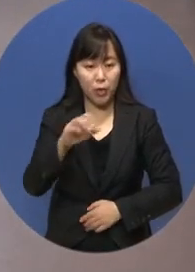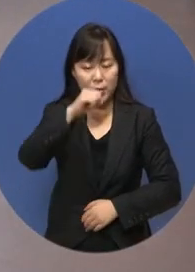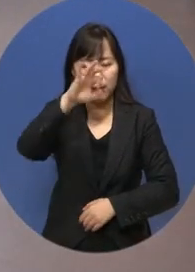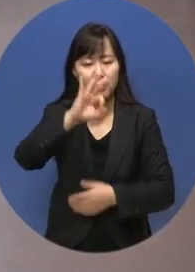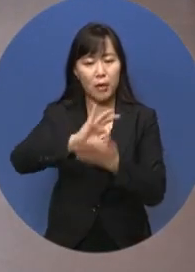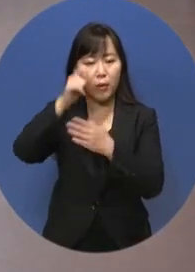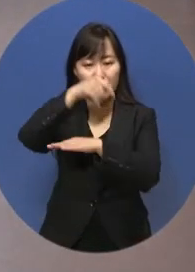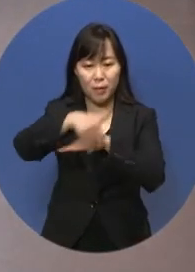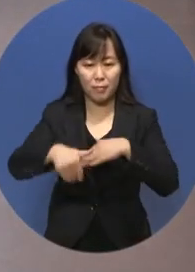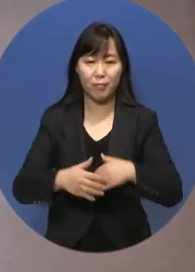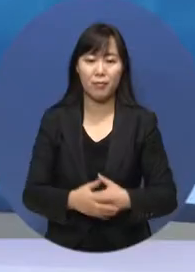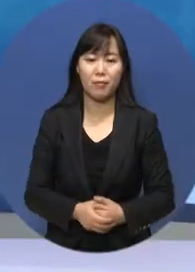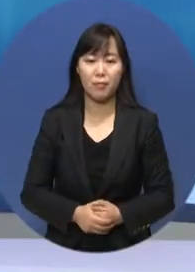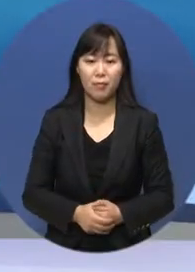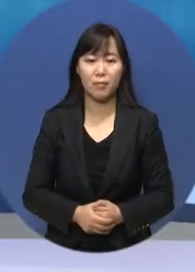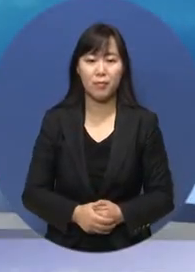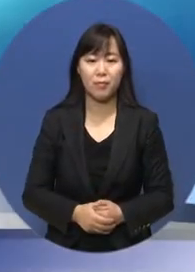계획입니다.